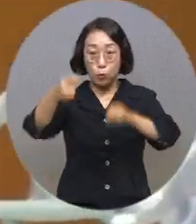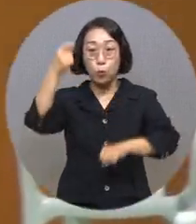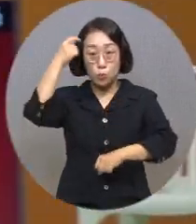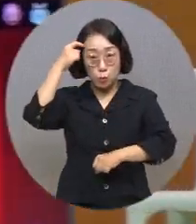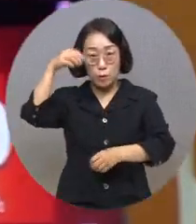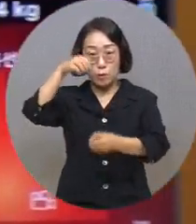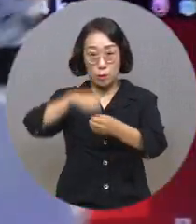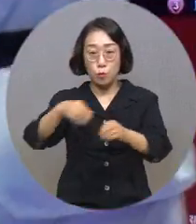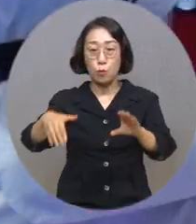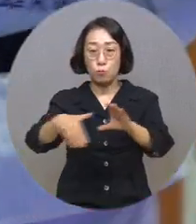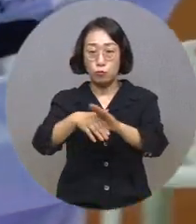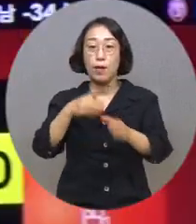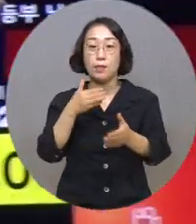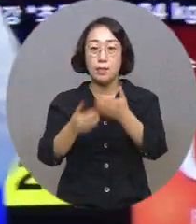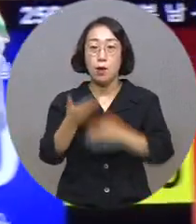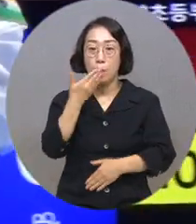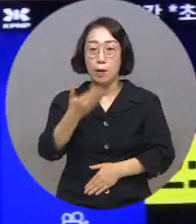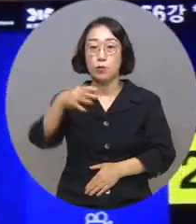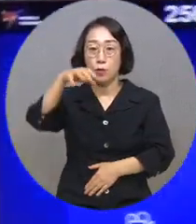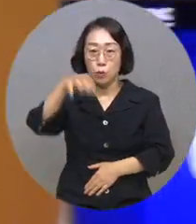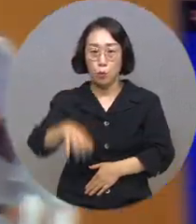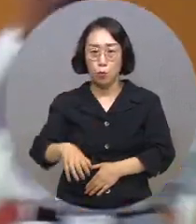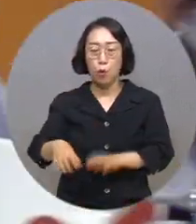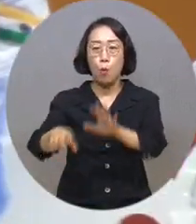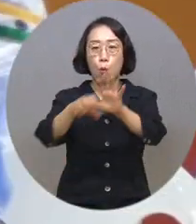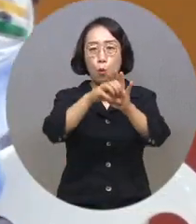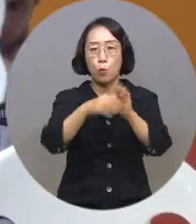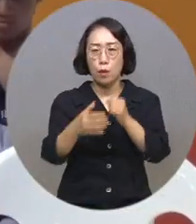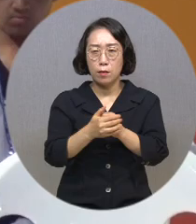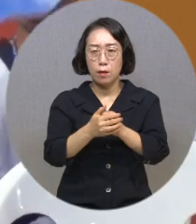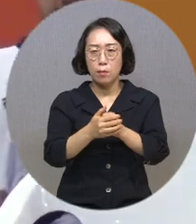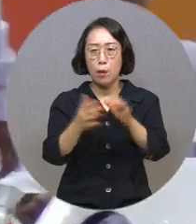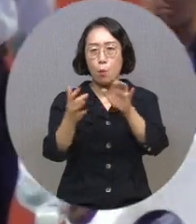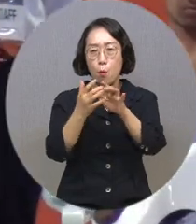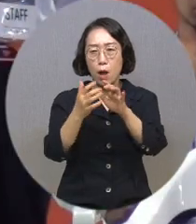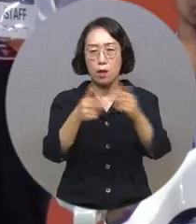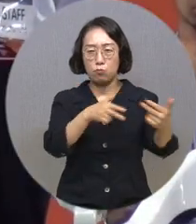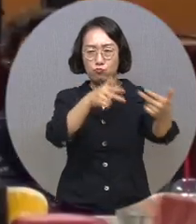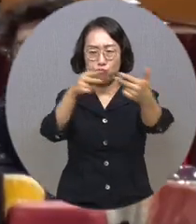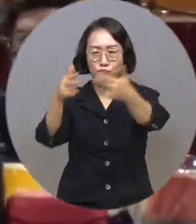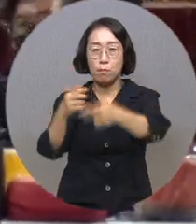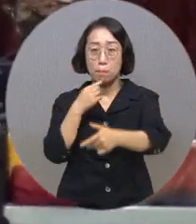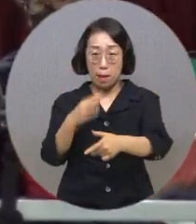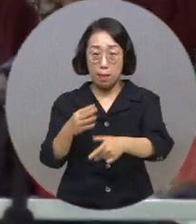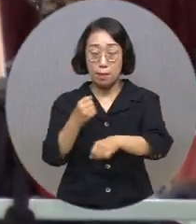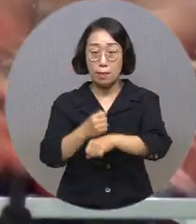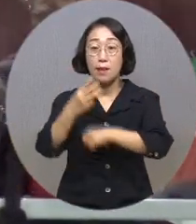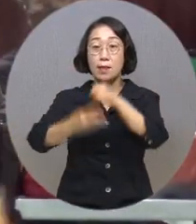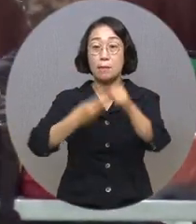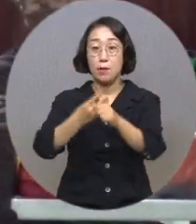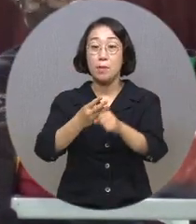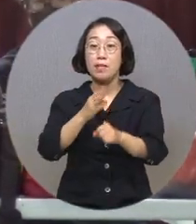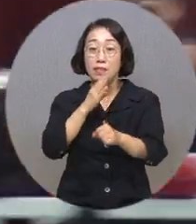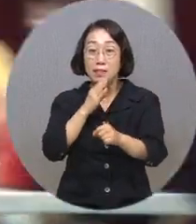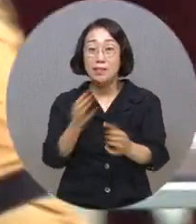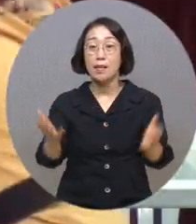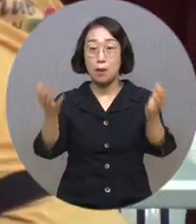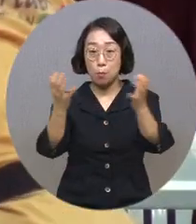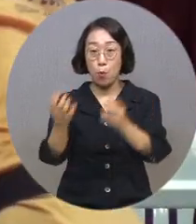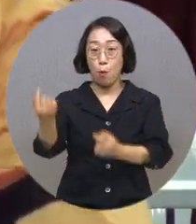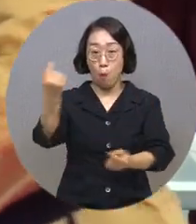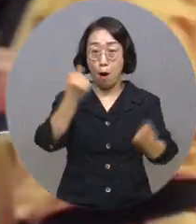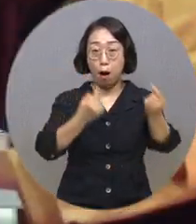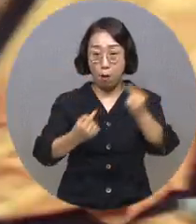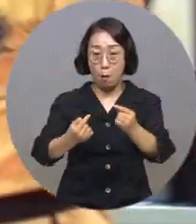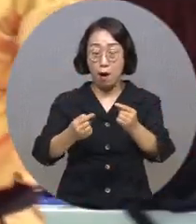문화를 체험할 수 있는 축제로 그동안 코로나19로 인해 비대면으로 진행되었으며 3년 만에 전 세계 태권도인들이